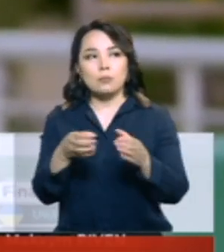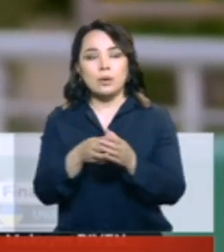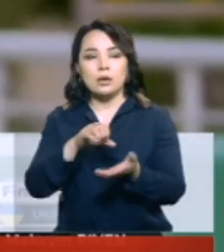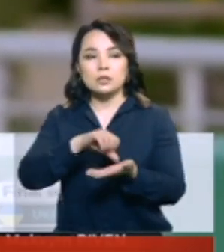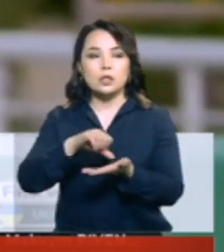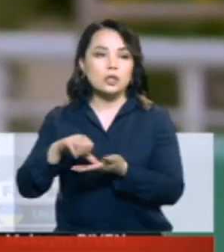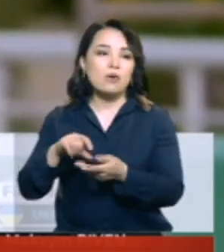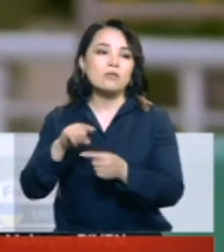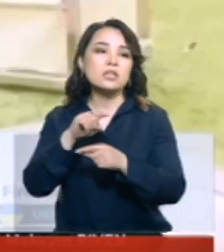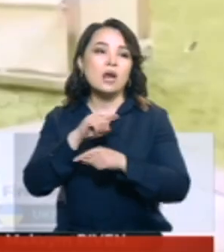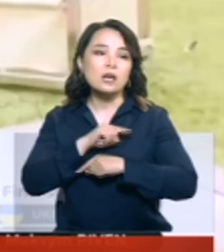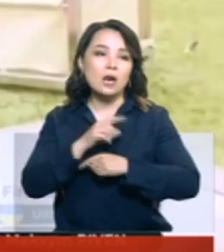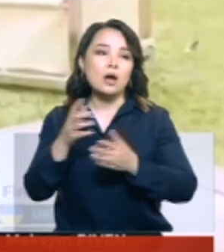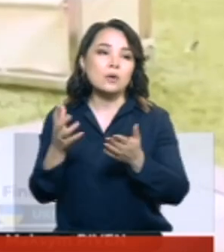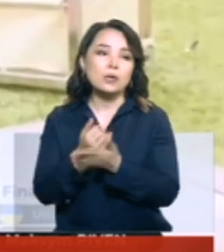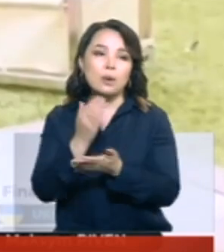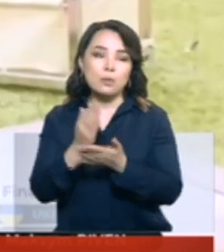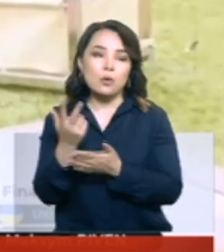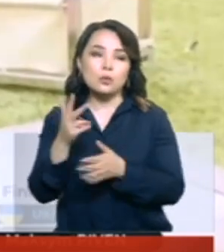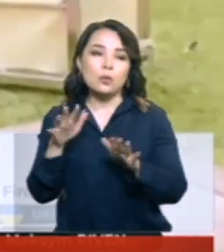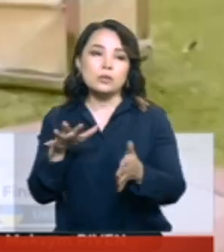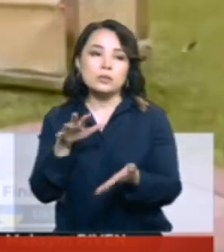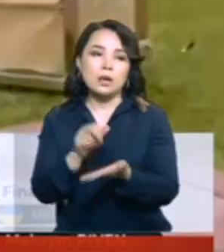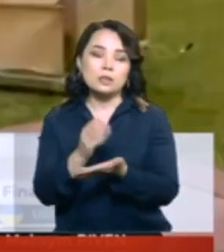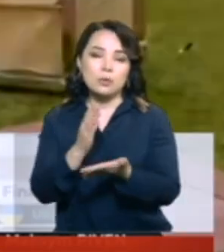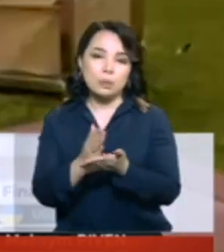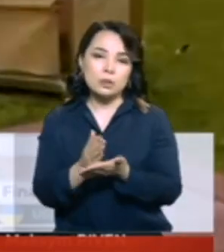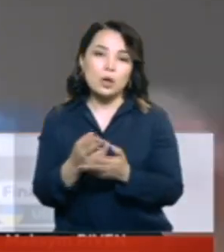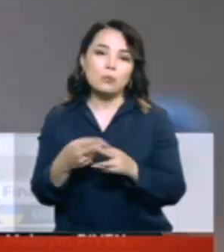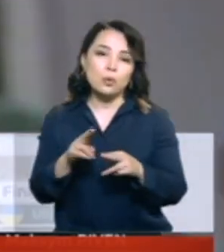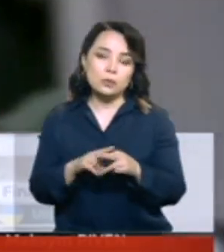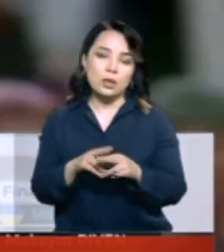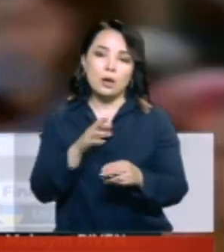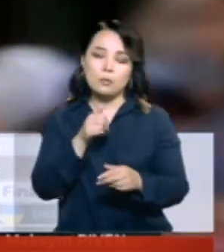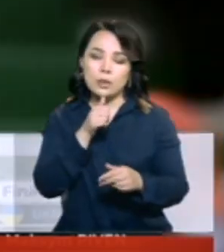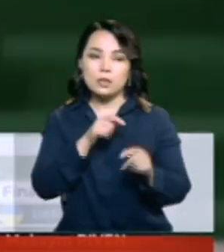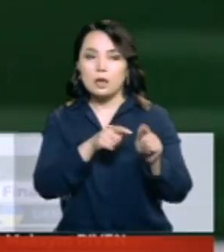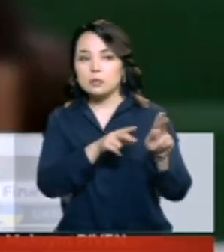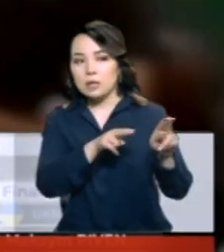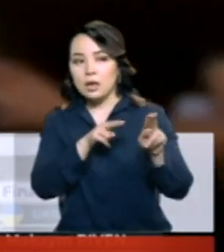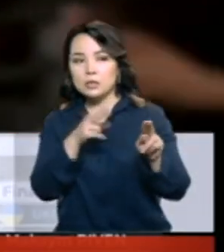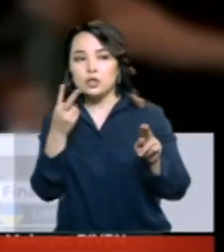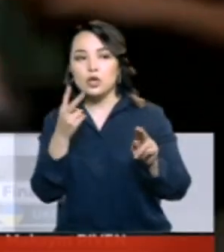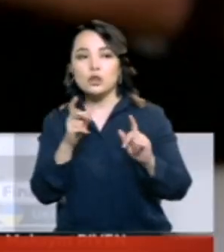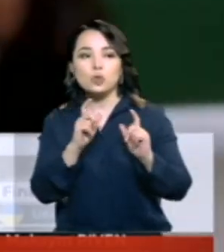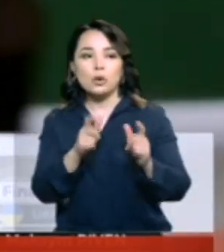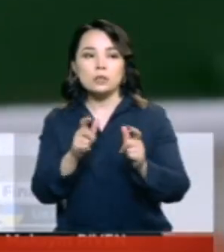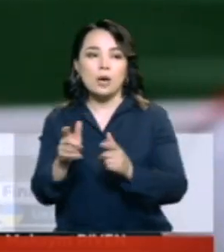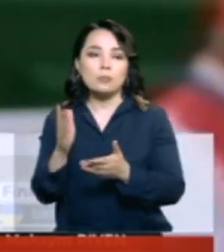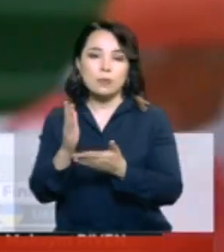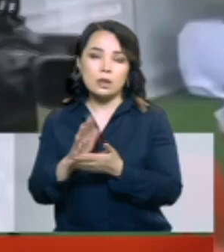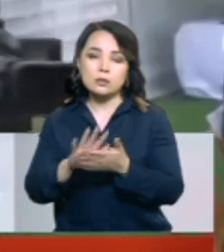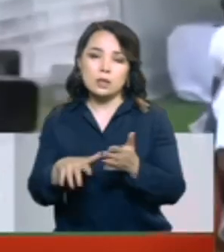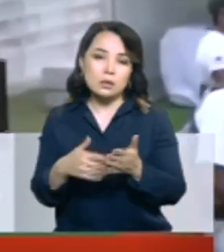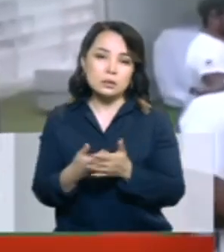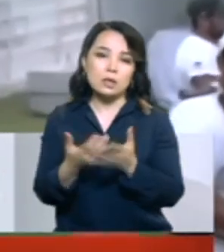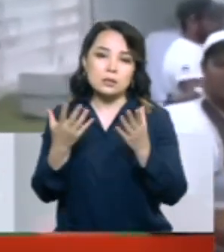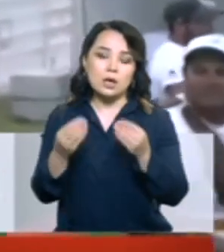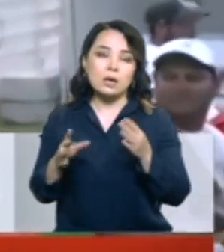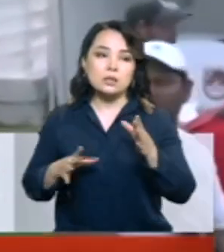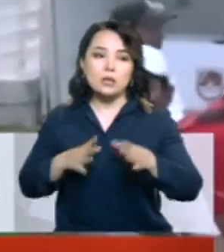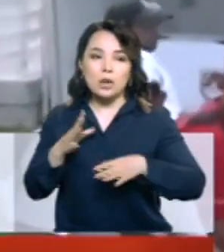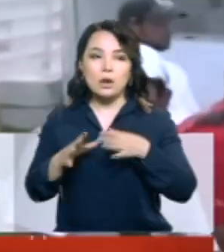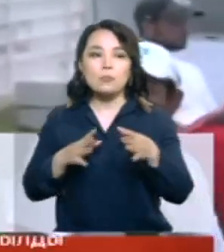жекелейсінде финалға дейін сүрінбей жетіп, үшінші орынға ие болды. Бұл стенд ату шеберлерінің екінші жолдамасы. Осыған дейін трап